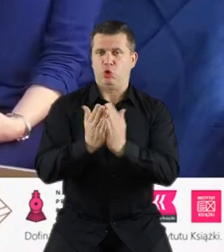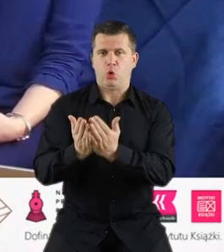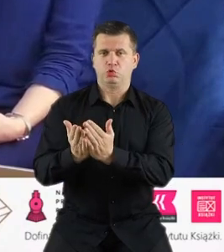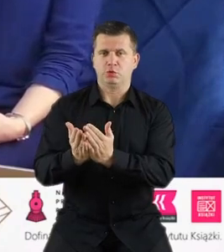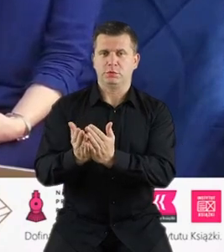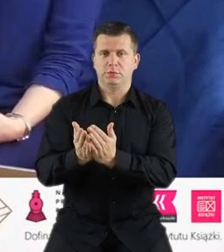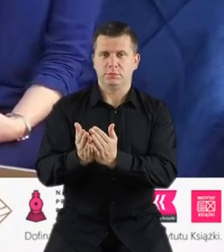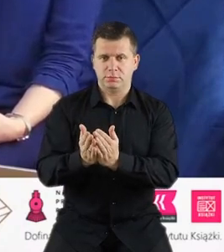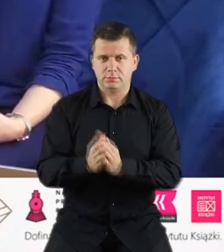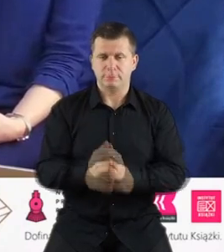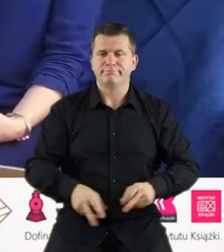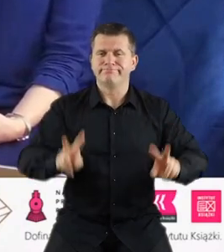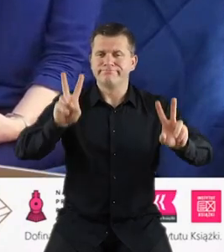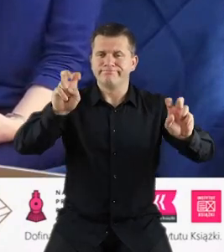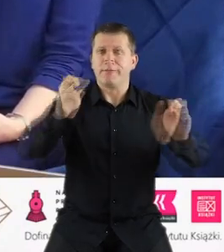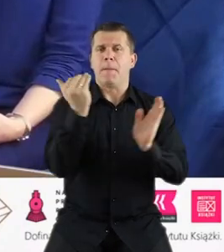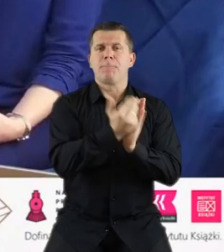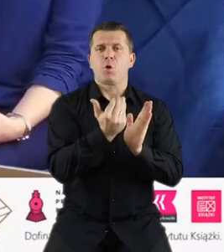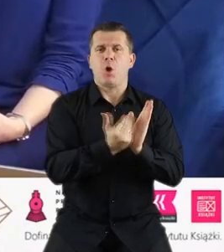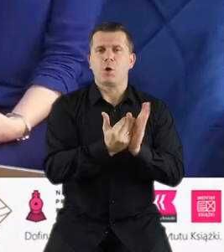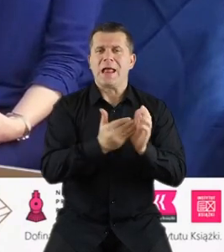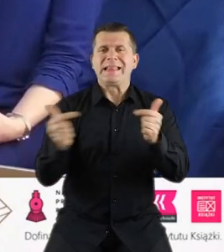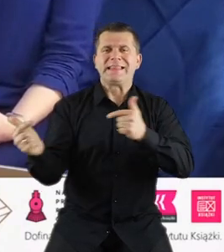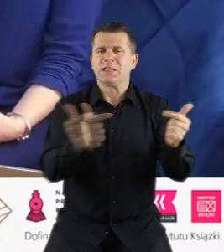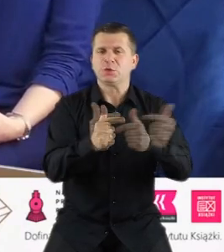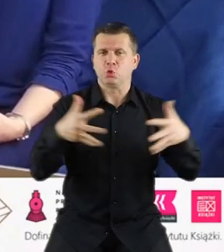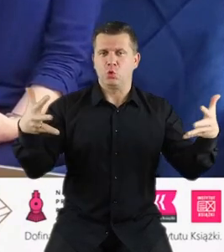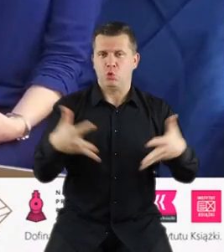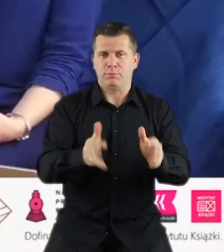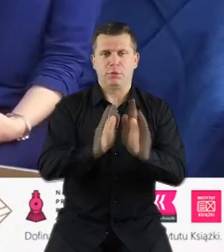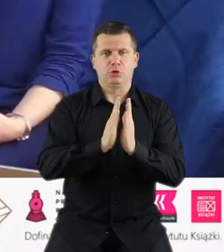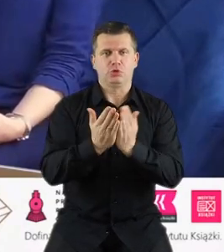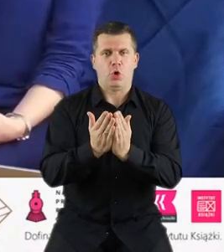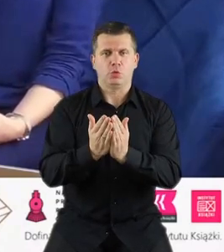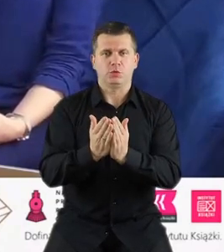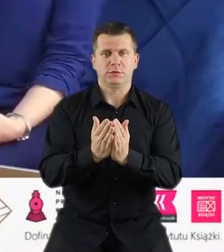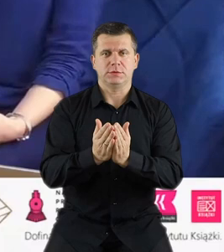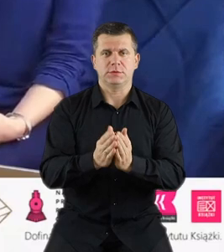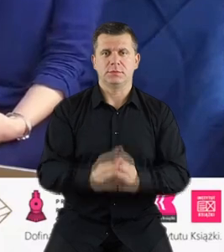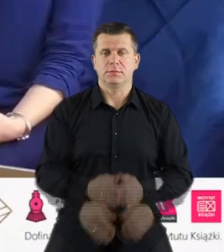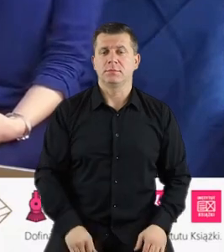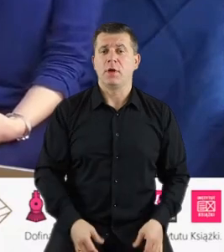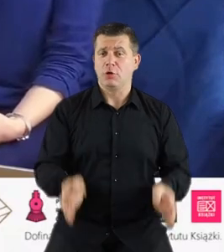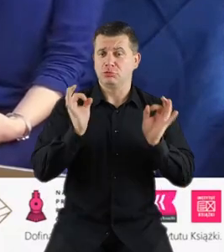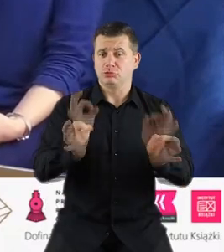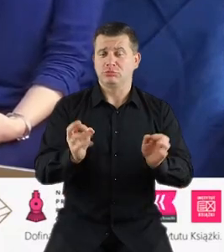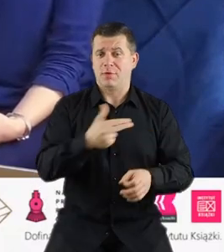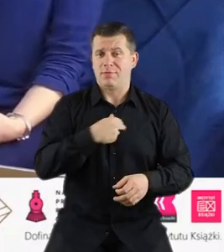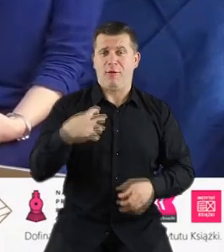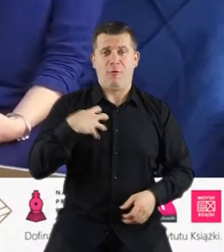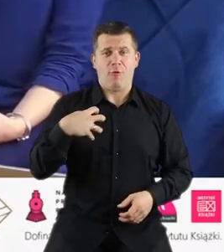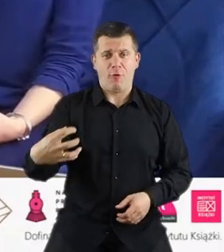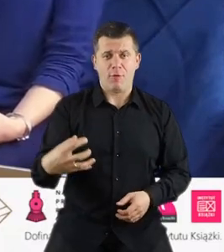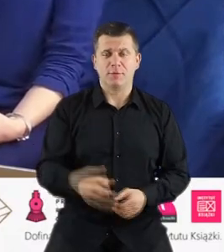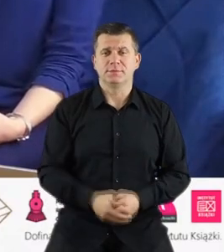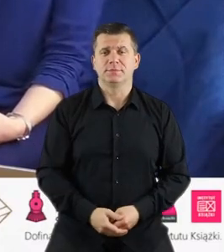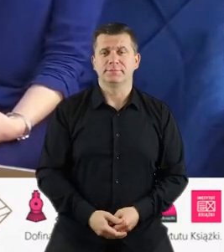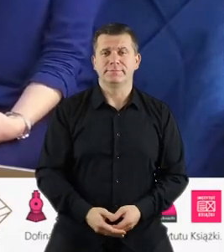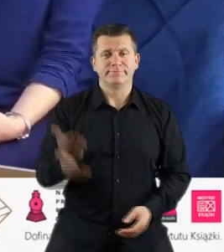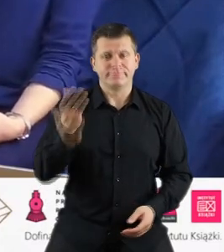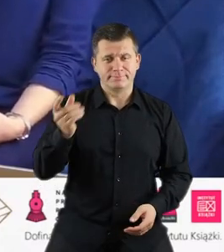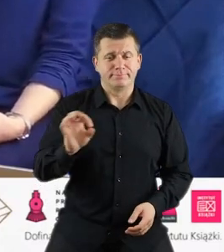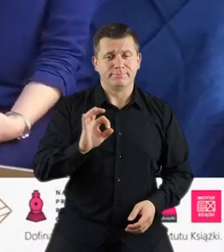Książki pod szyldem programu Dyskusyjne Kluby Książki. Dzisiaj naszym gościem